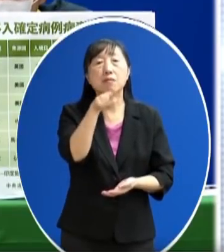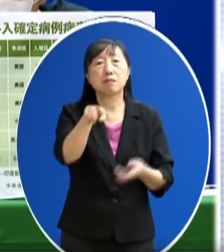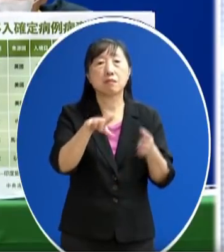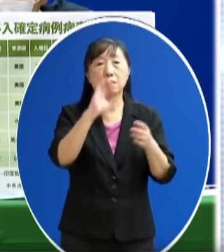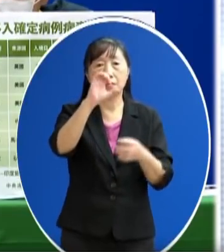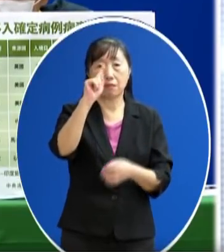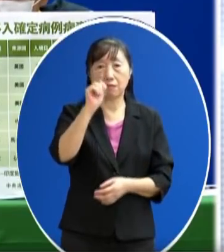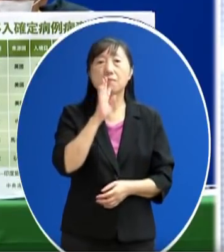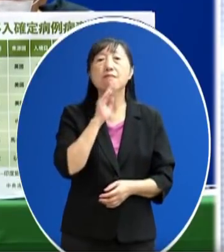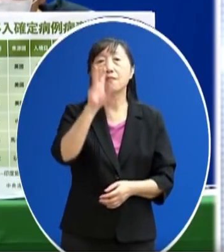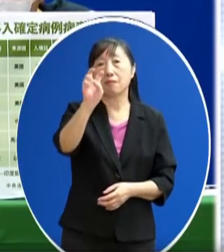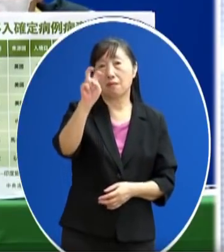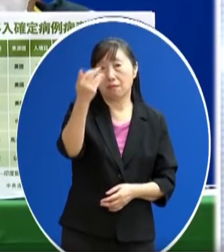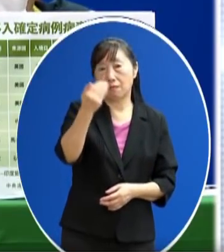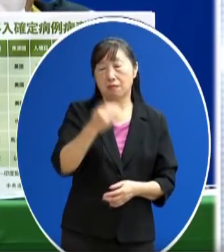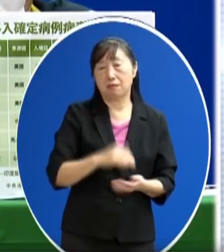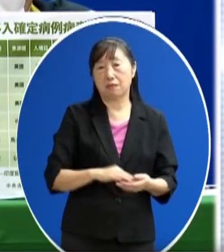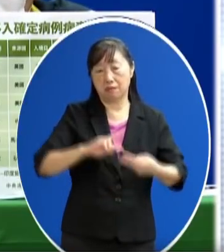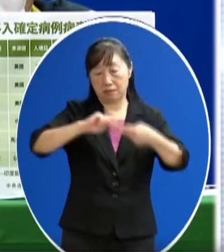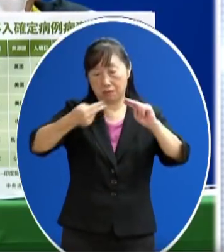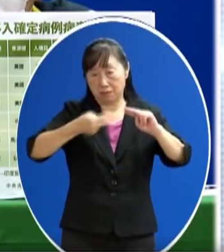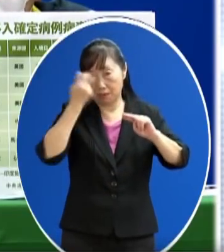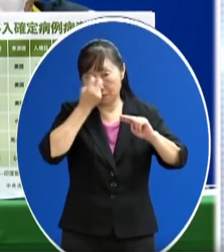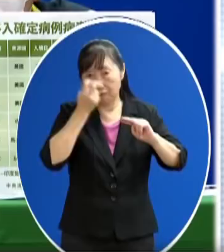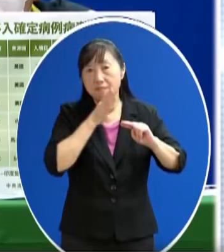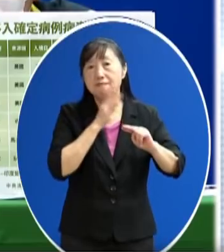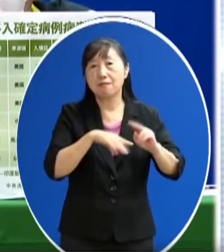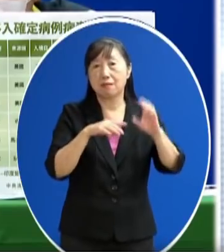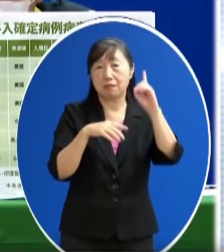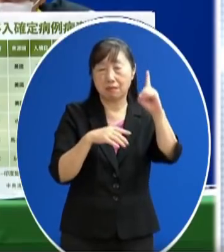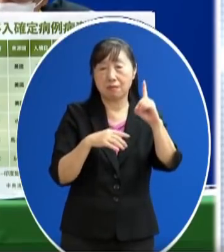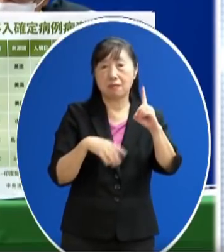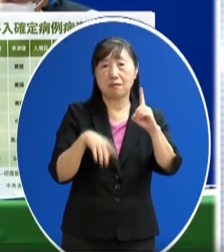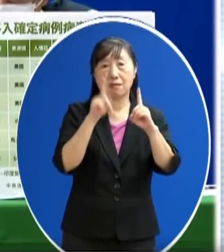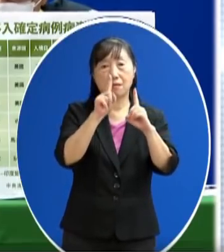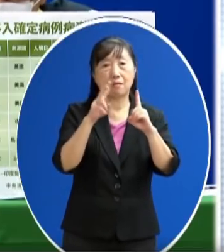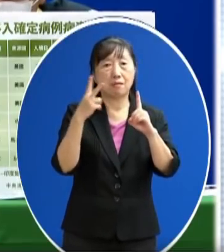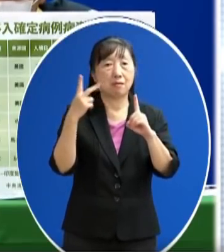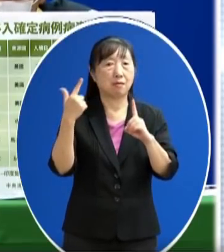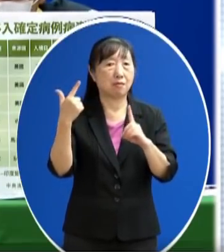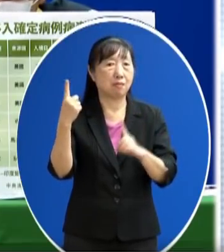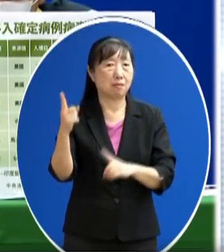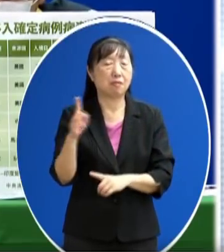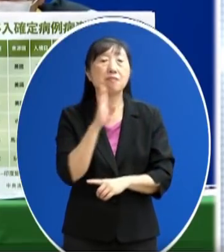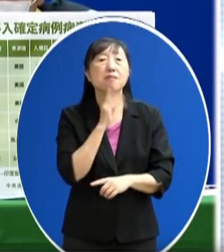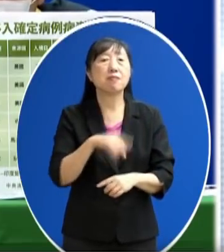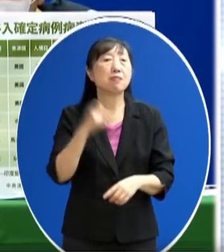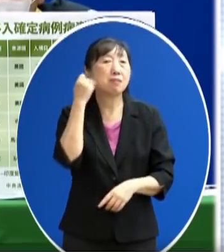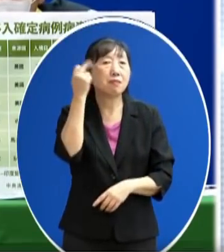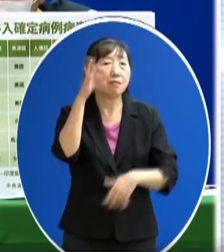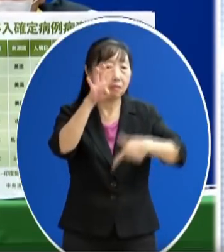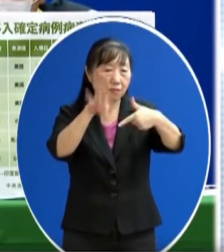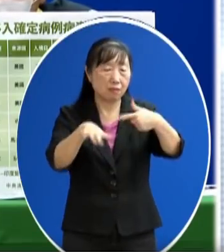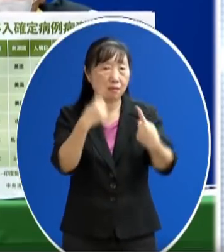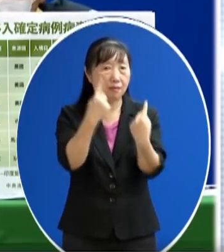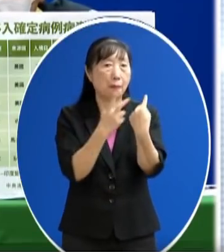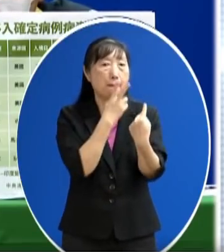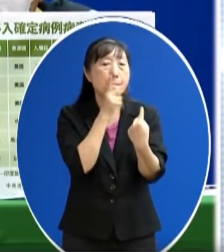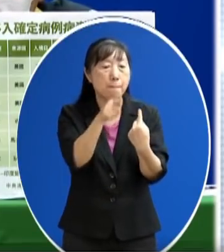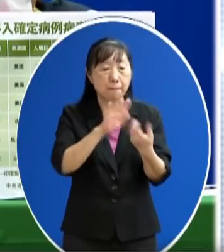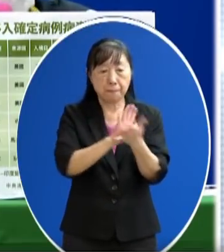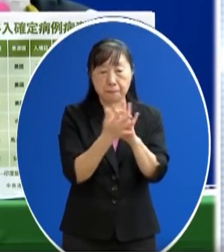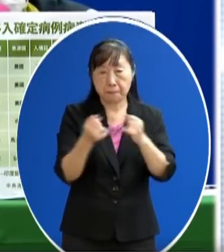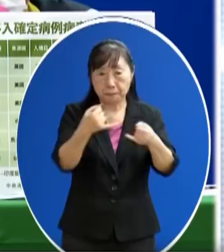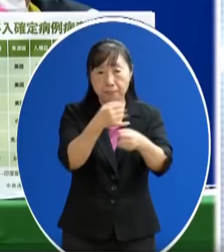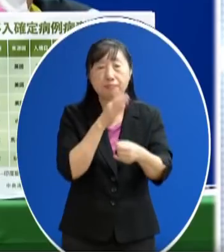29，那经过我们定序出来是这个 B1621 的哥伦比亚变异株之后，那我们也把它从这个，